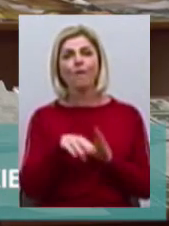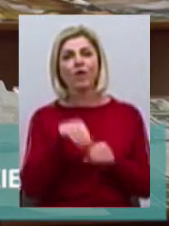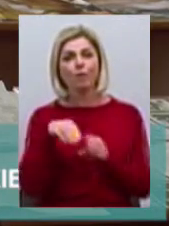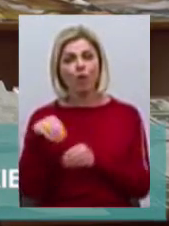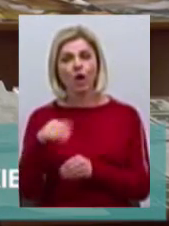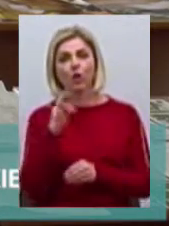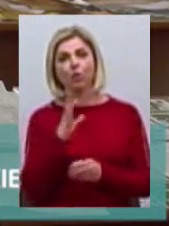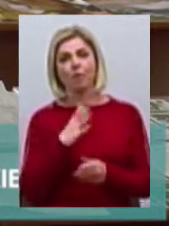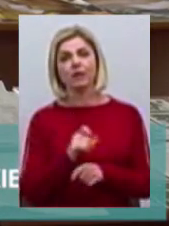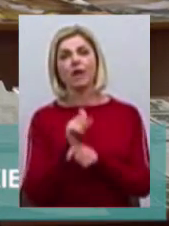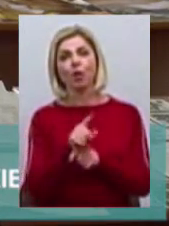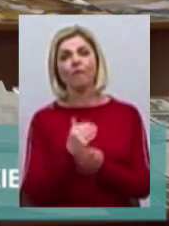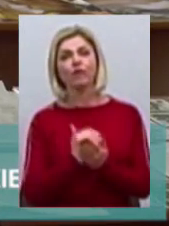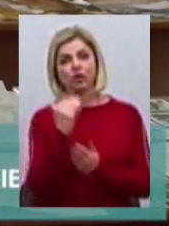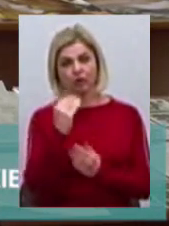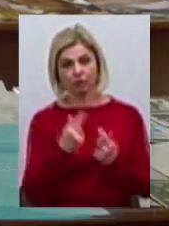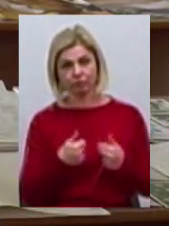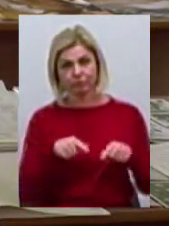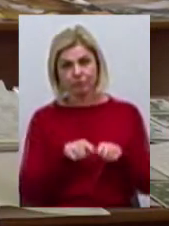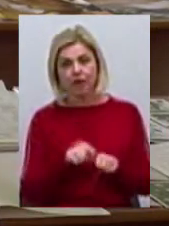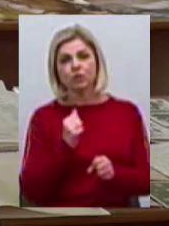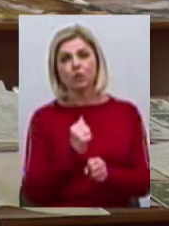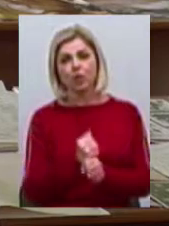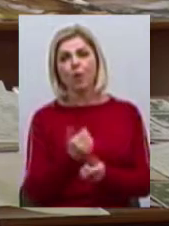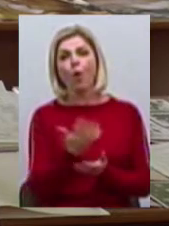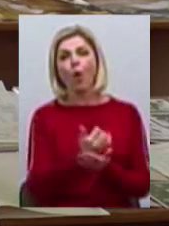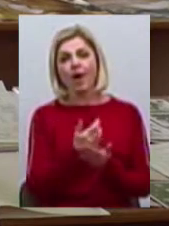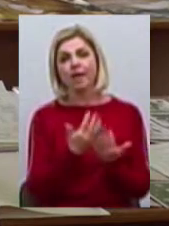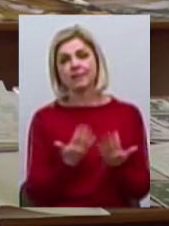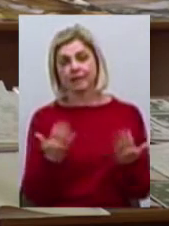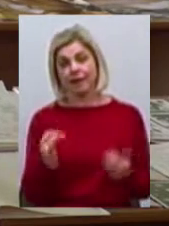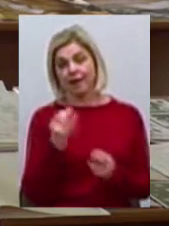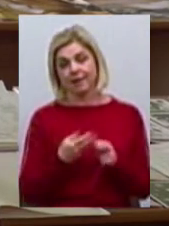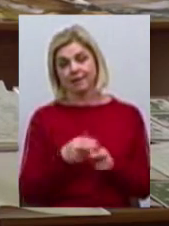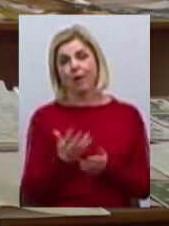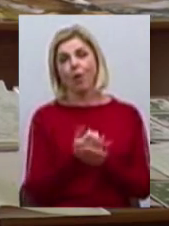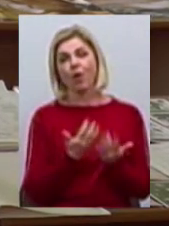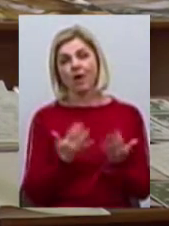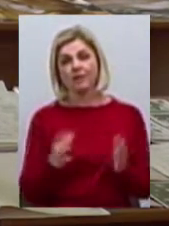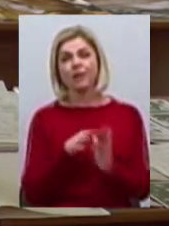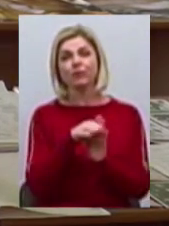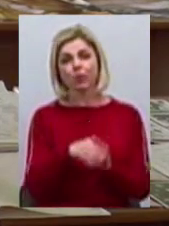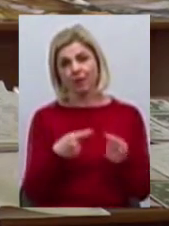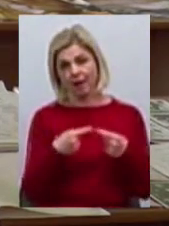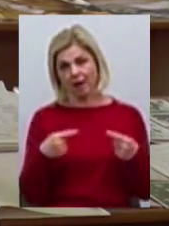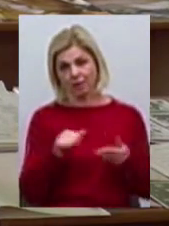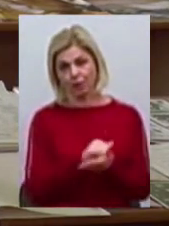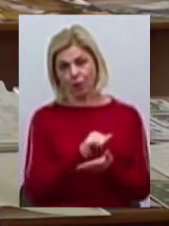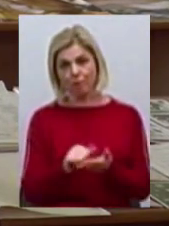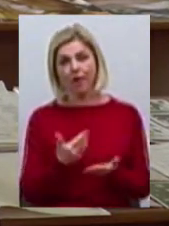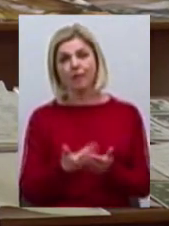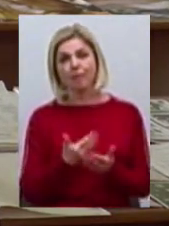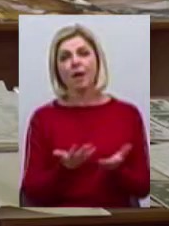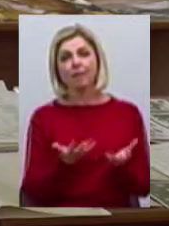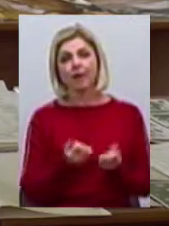нам рекомендація від вищостоящої організації зробити колекції і в цій колекції носити всілякі документи. Зокрема, ми приймаємо